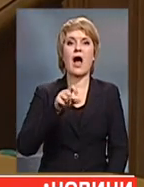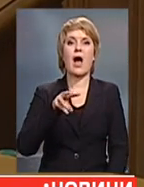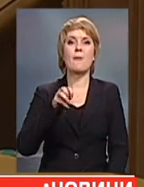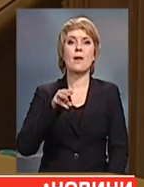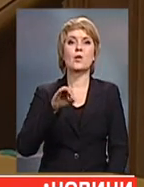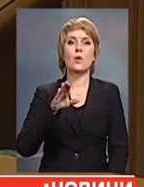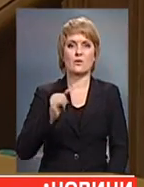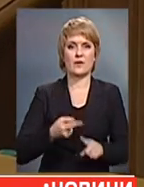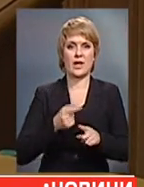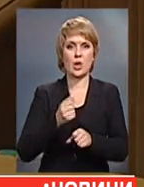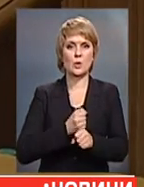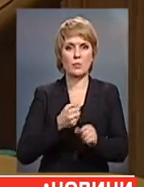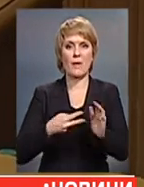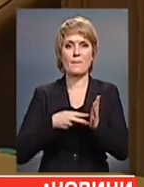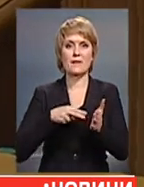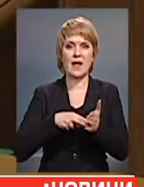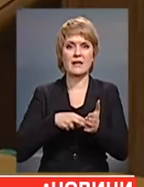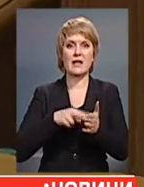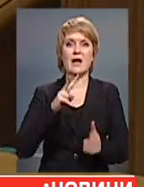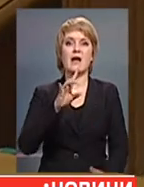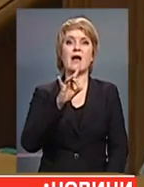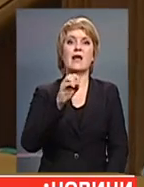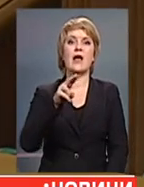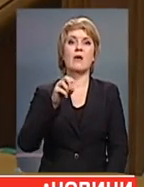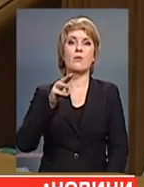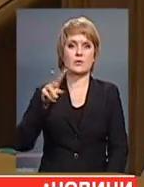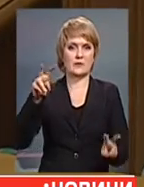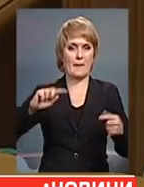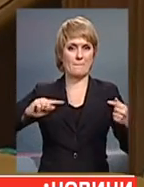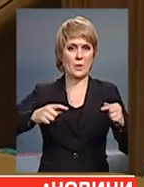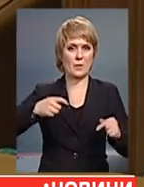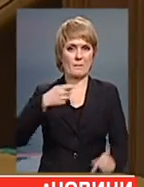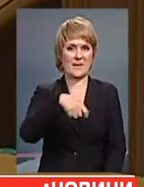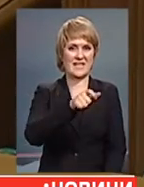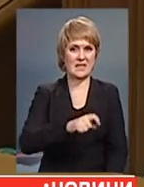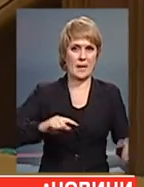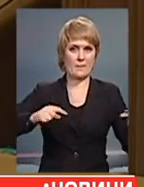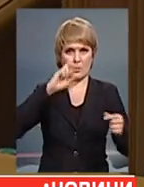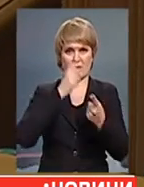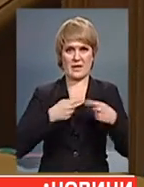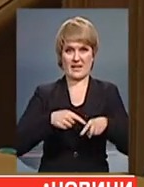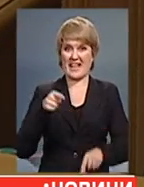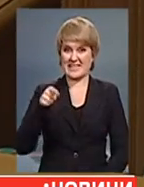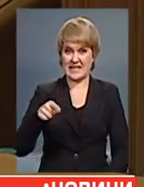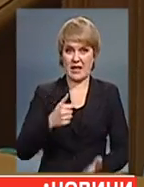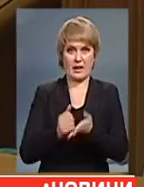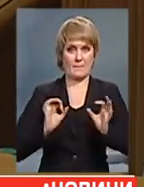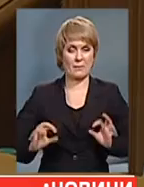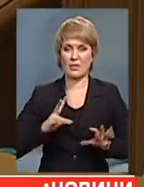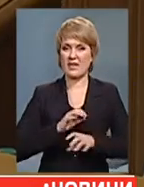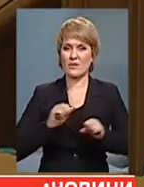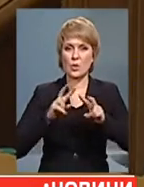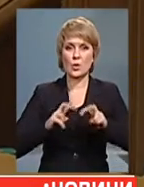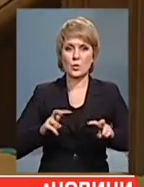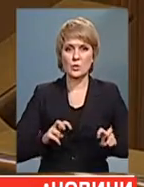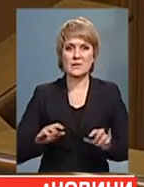план «Крепость» проти президента, проти країни. Це той самий генеральний прокурор, який не наважився розслідувати справу Карпенка проти